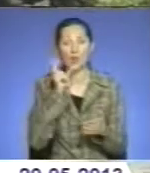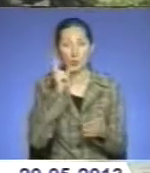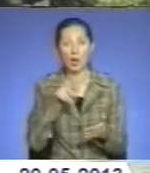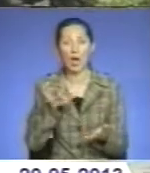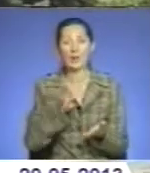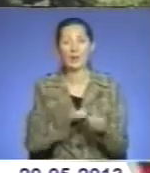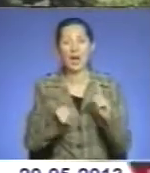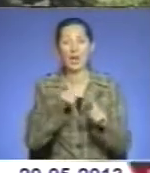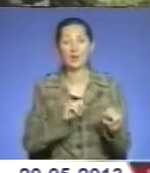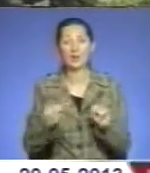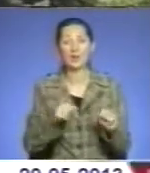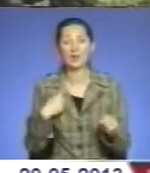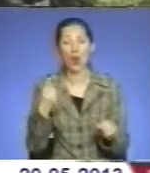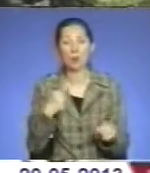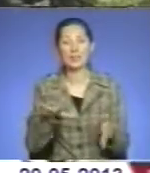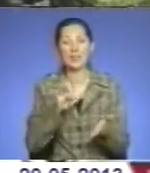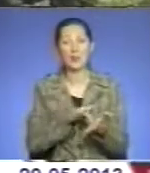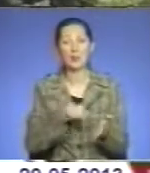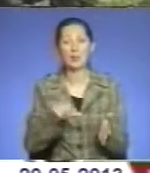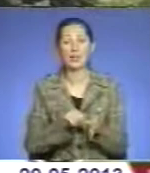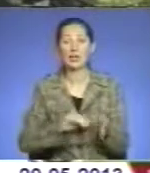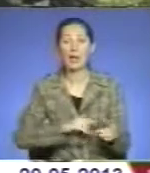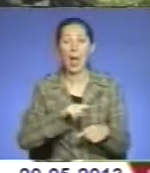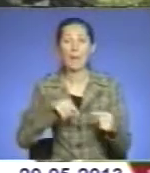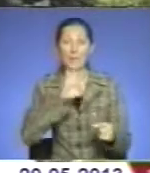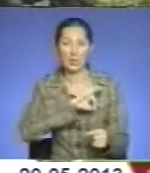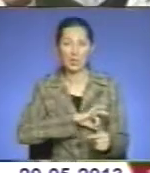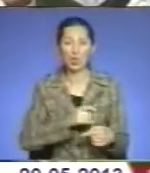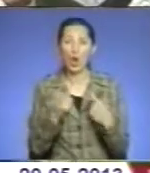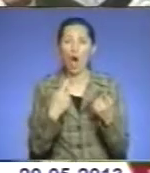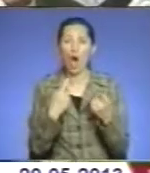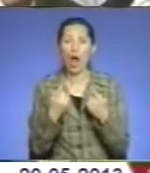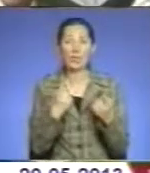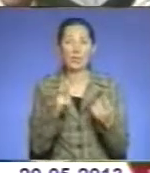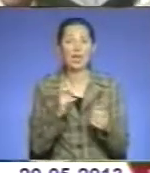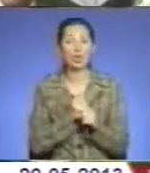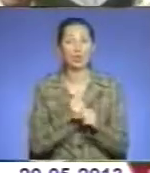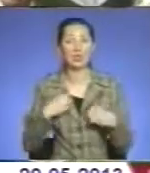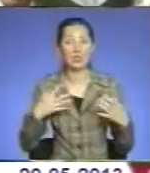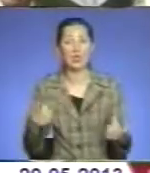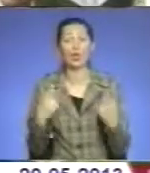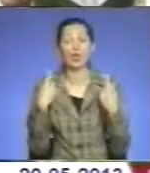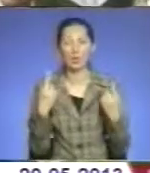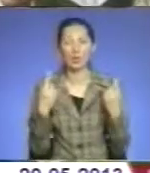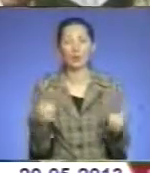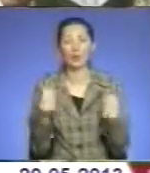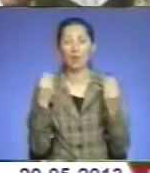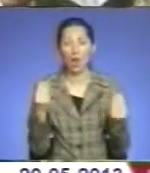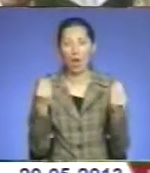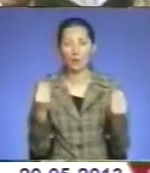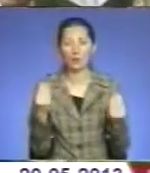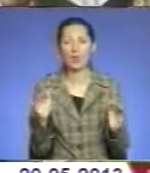керівництво області, міста, представники бізнесу радяться, як зробити свято яскравим і помпезним. При цьому у стислі